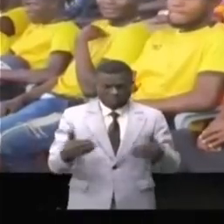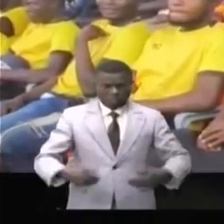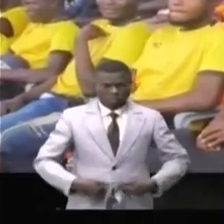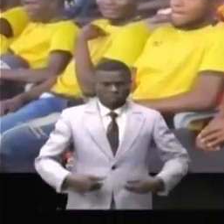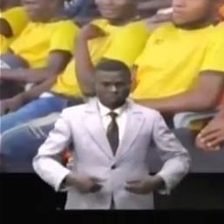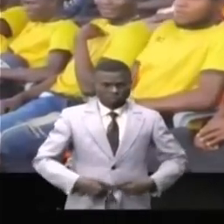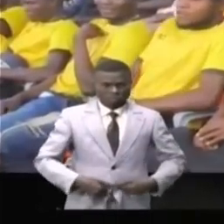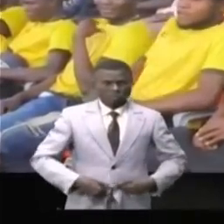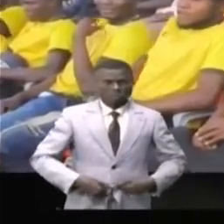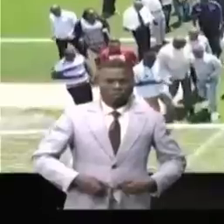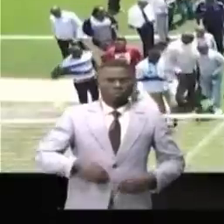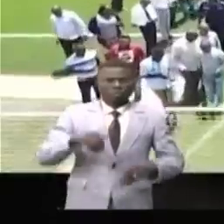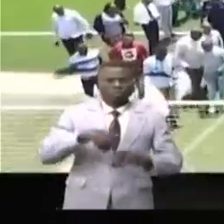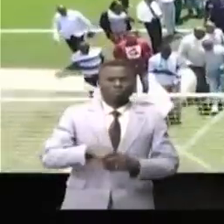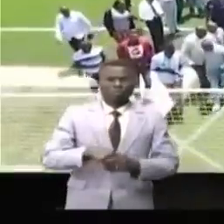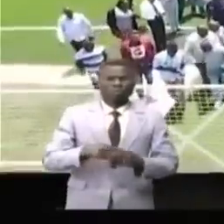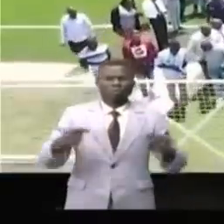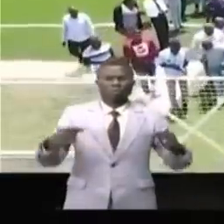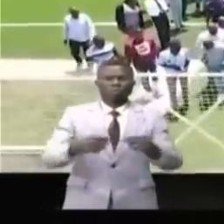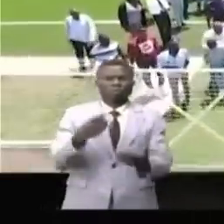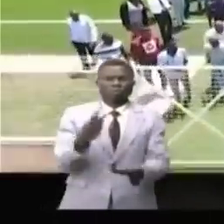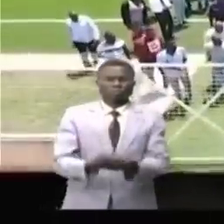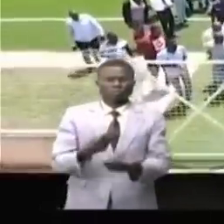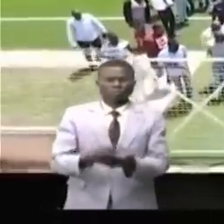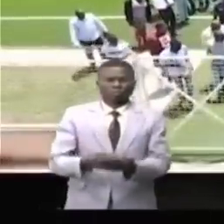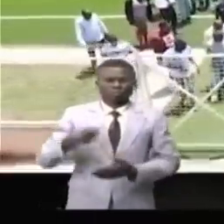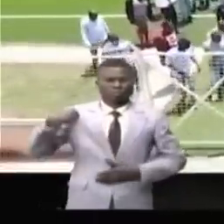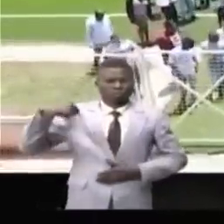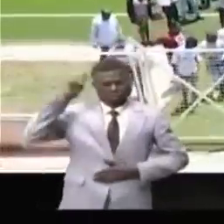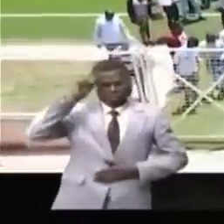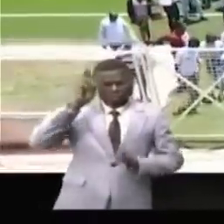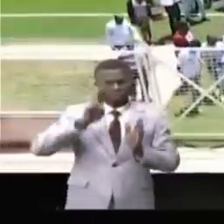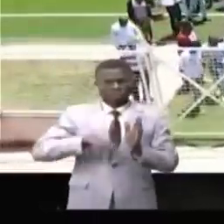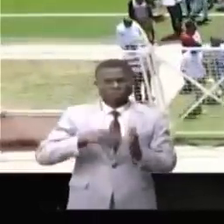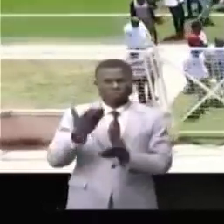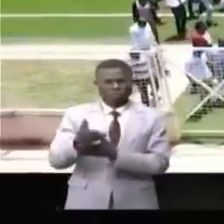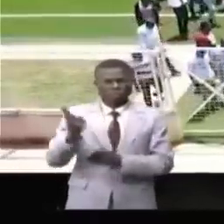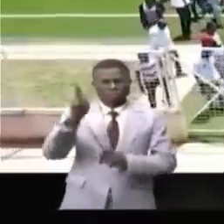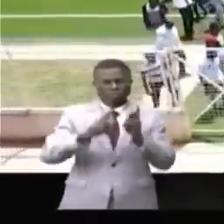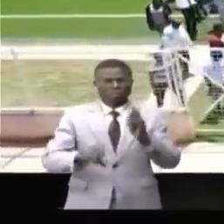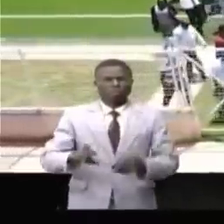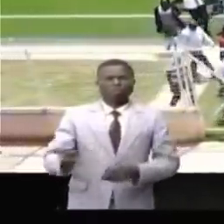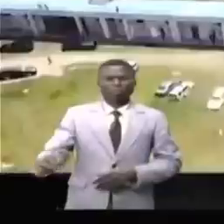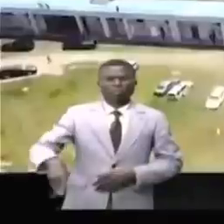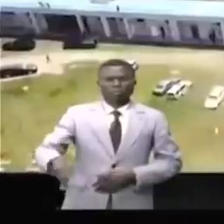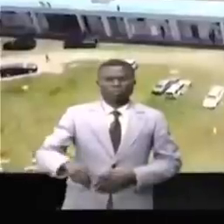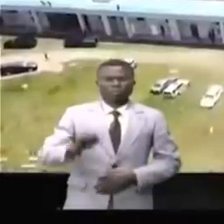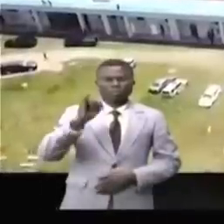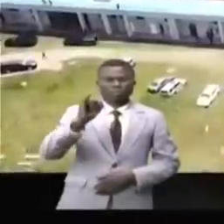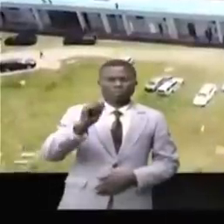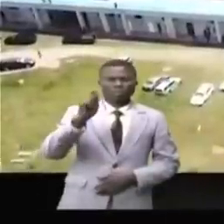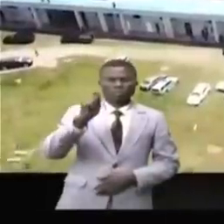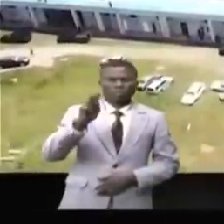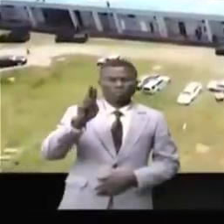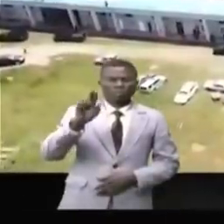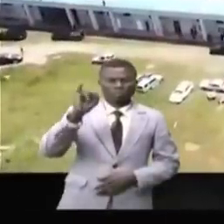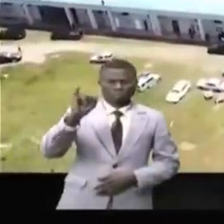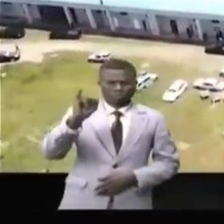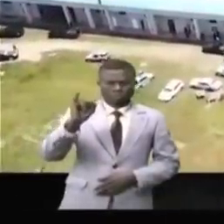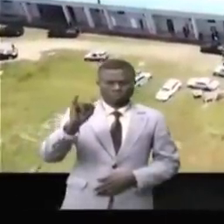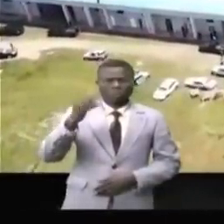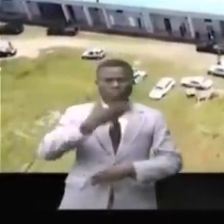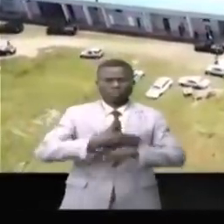à travers le football, le gouvernement de la République offre à la population de l'Ituri un stade moderne à dimension olympique